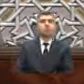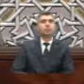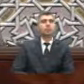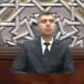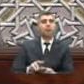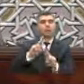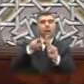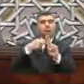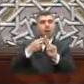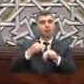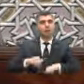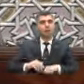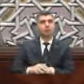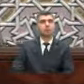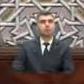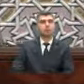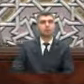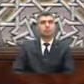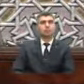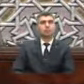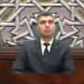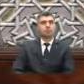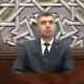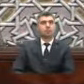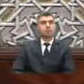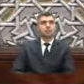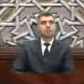جوابكم سيد الوزير. نفس الأسئلة